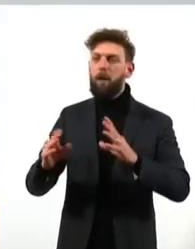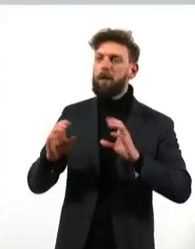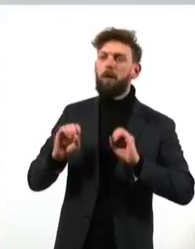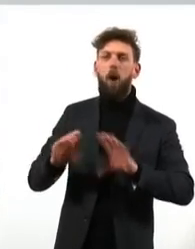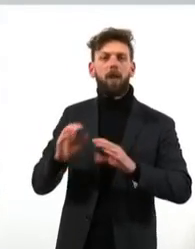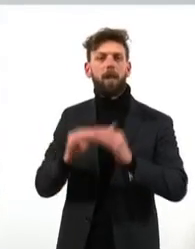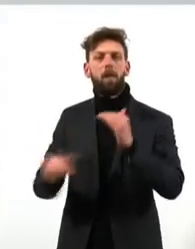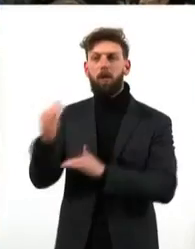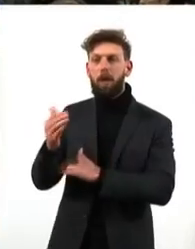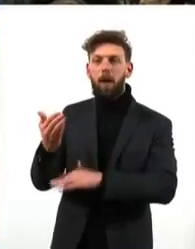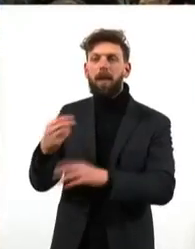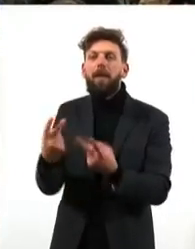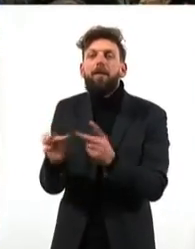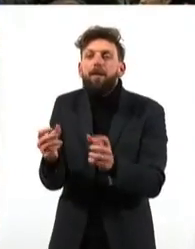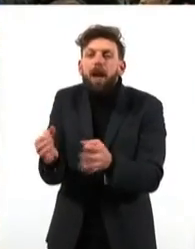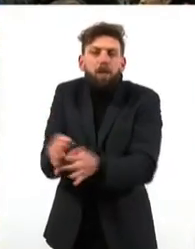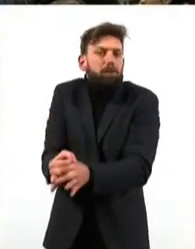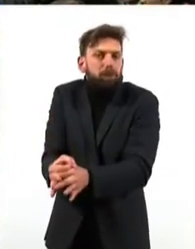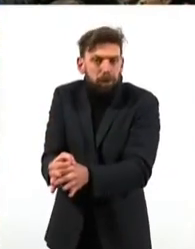moyennes.